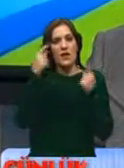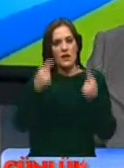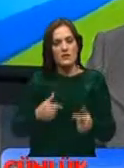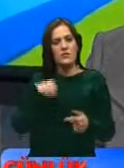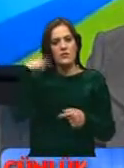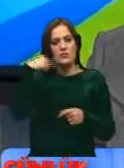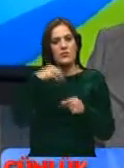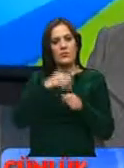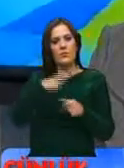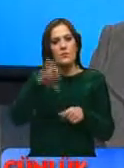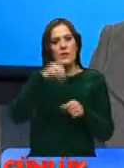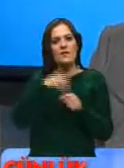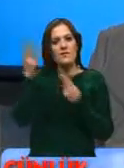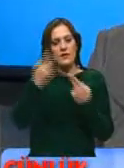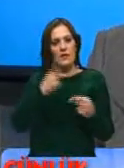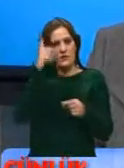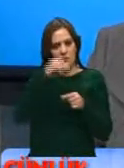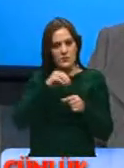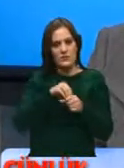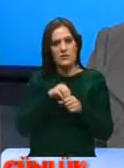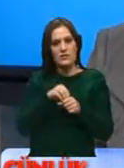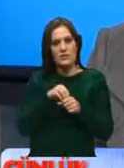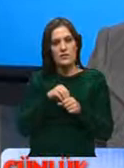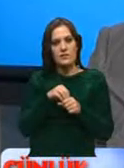azaldığını düşünerek merkeze davet etmek adına.